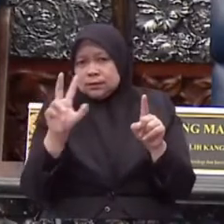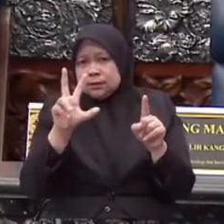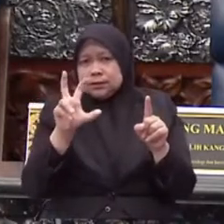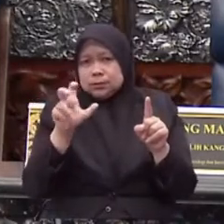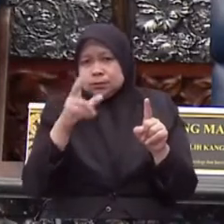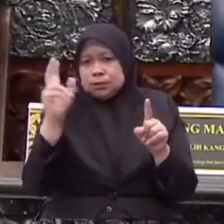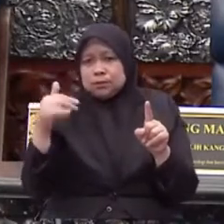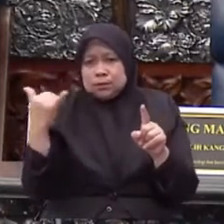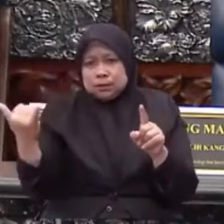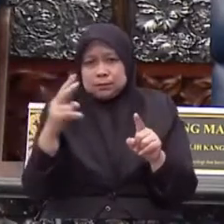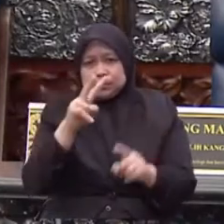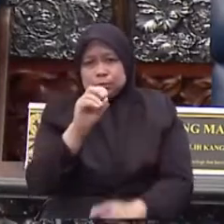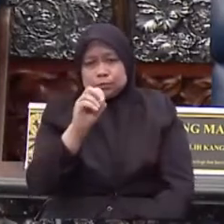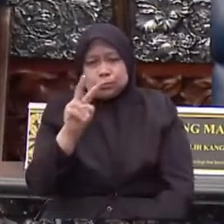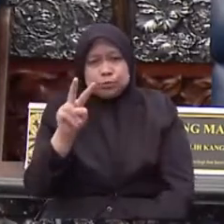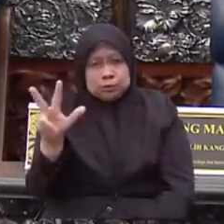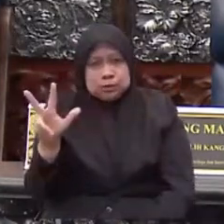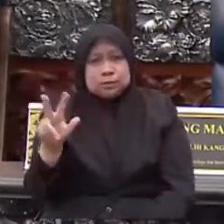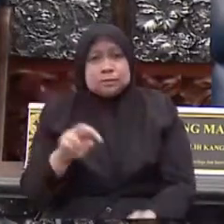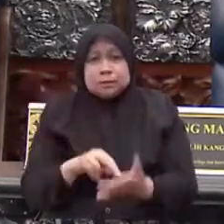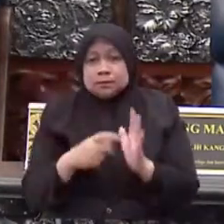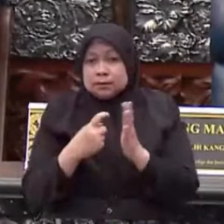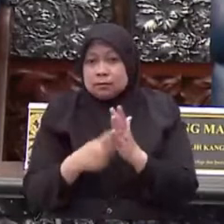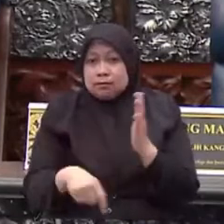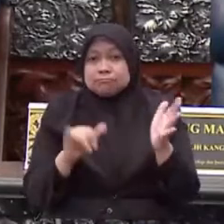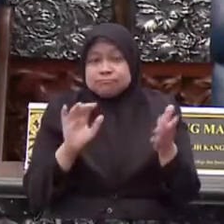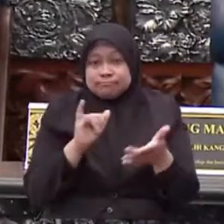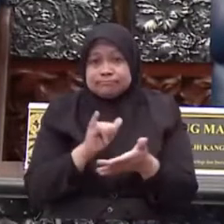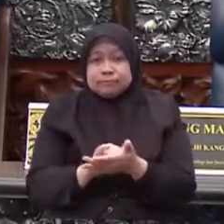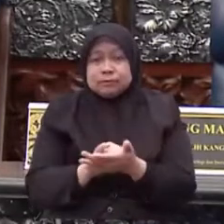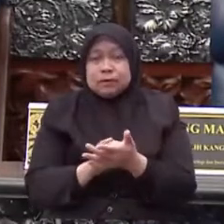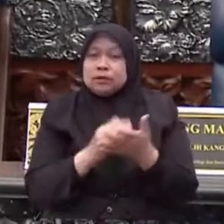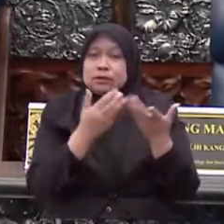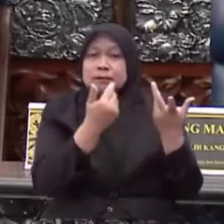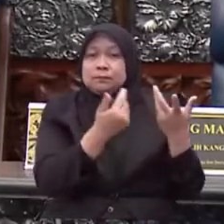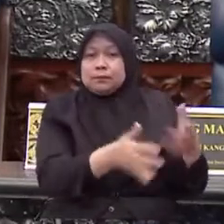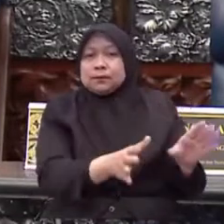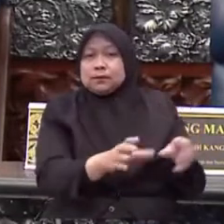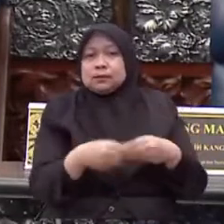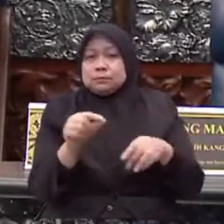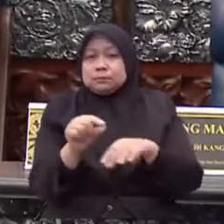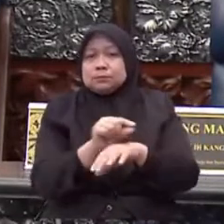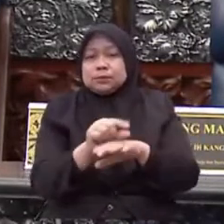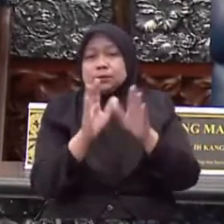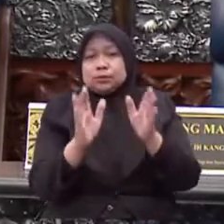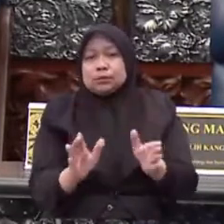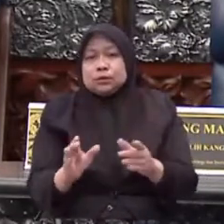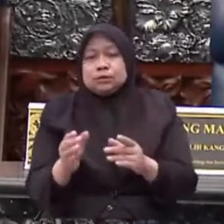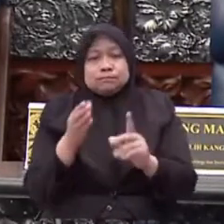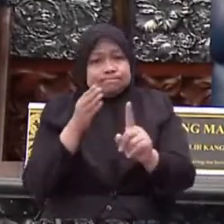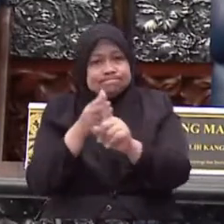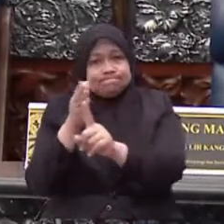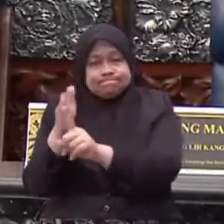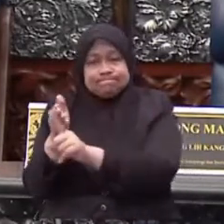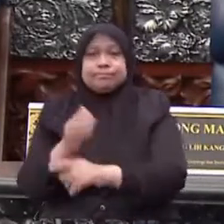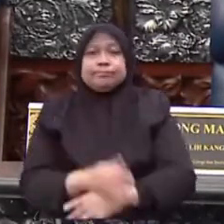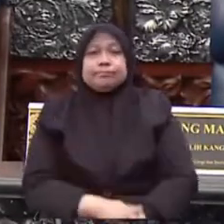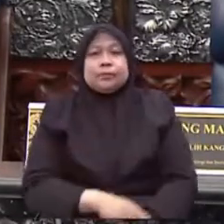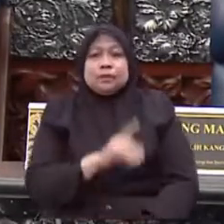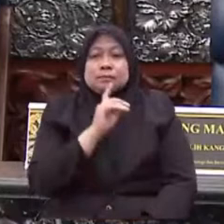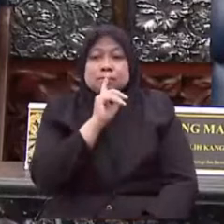30 Jun 223 yang mana kos tersebut telah dilepaskan kepada pengguna secara bahasa